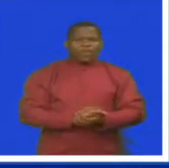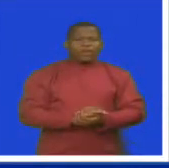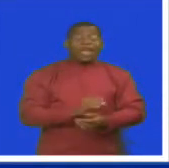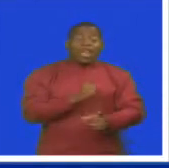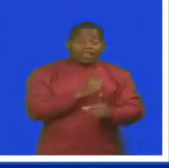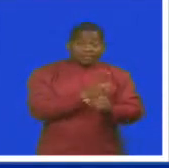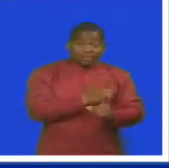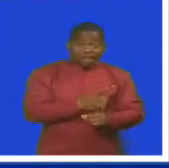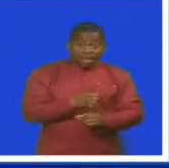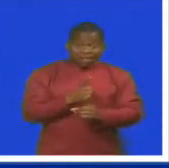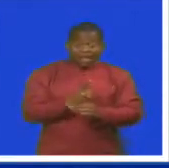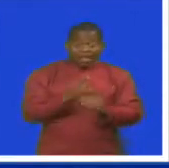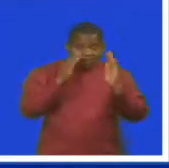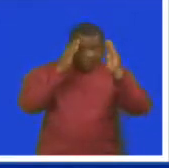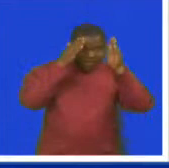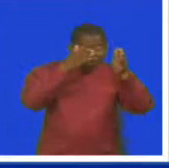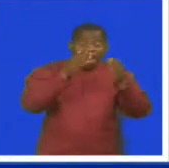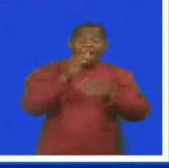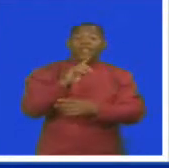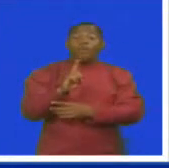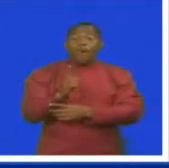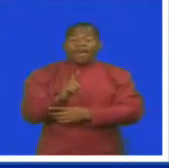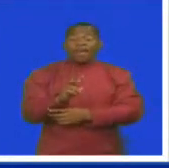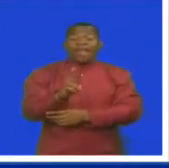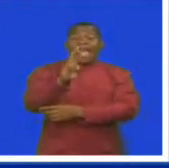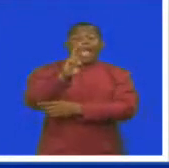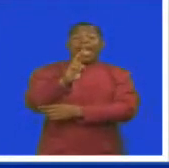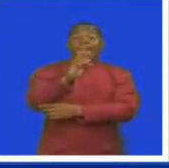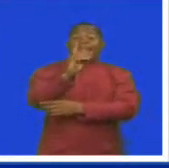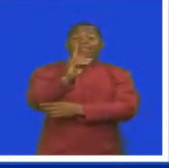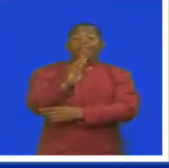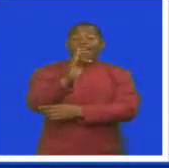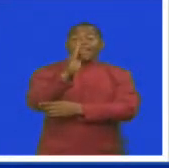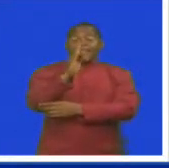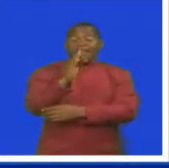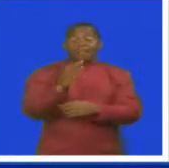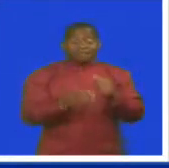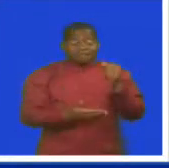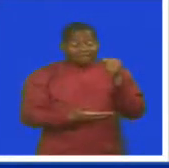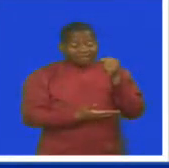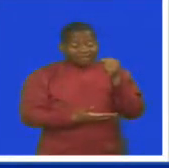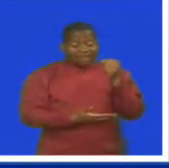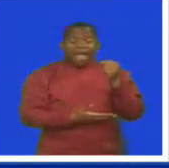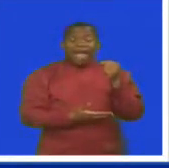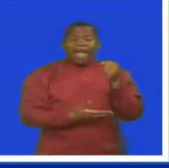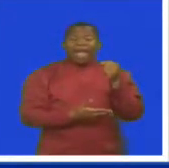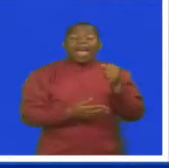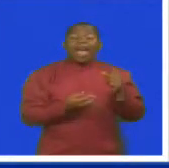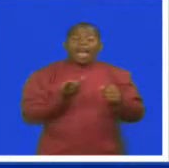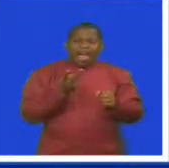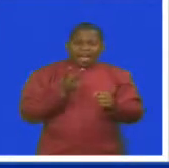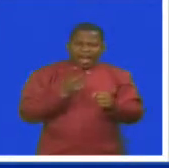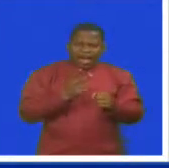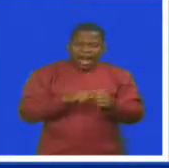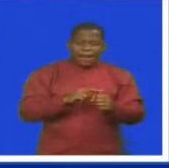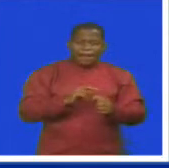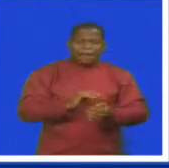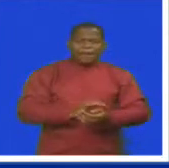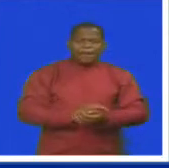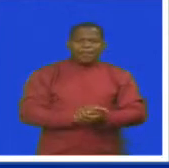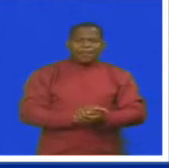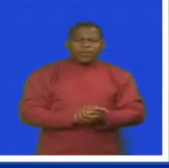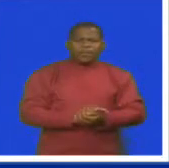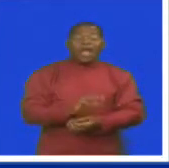development fund le sitting RDF siphinde sikhulume futhi nangayo decentralization ukuthi singayenda kanjani njengoba